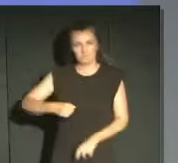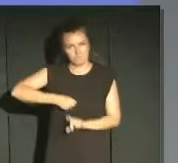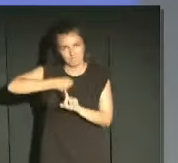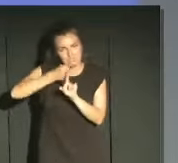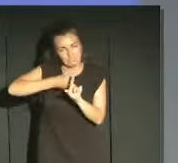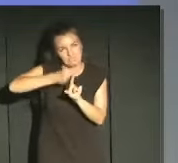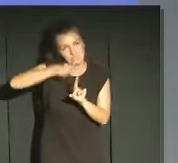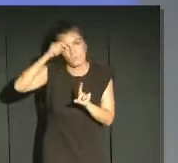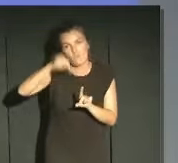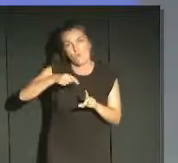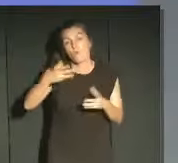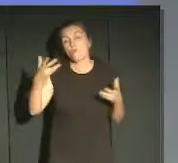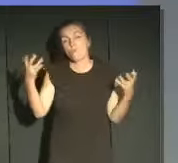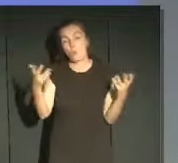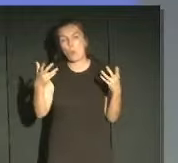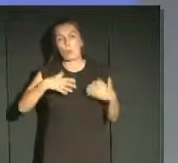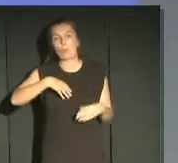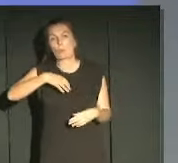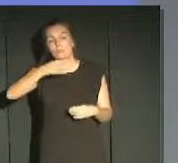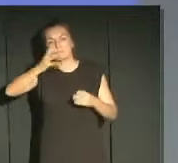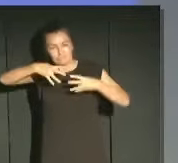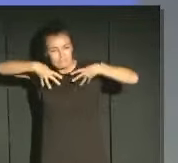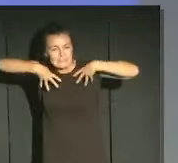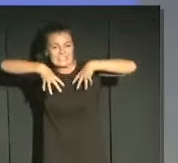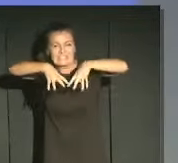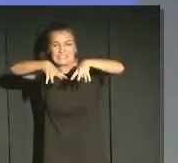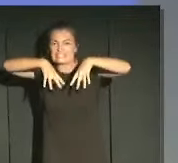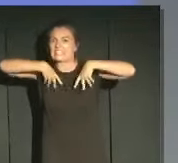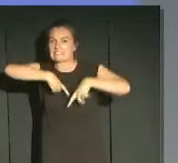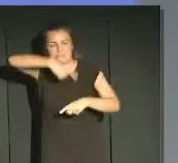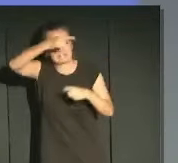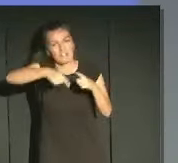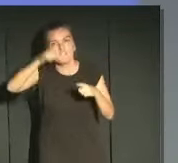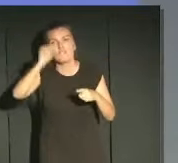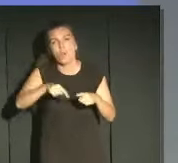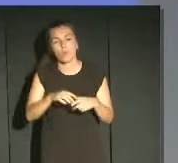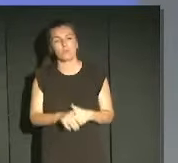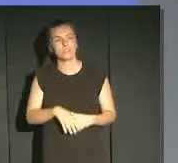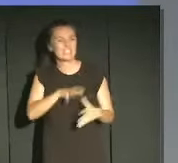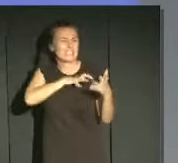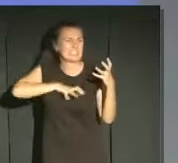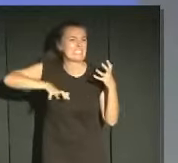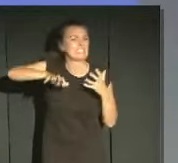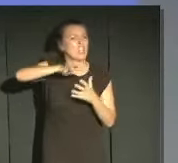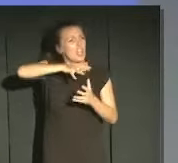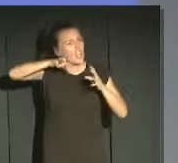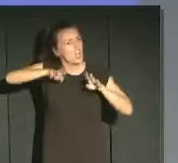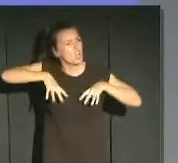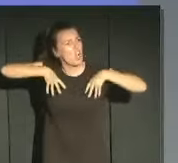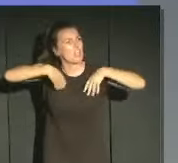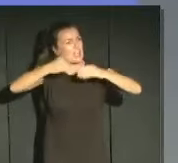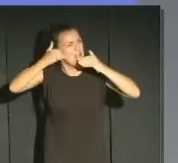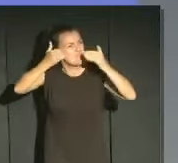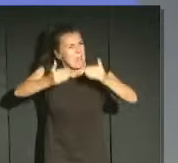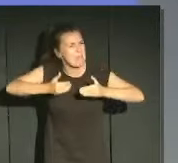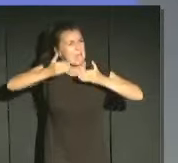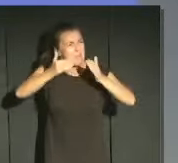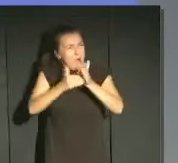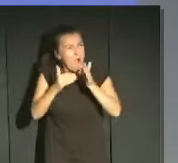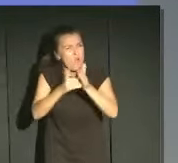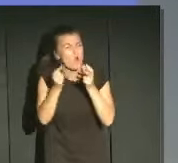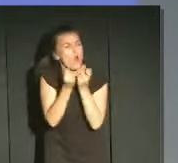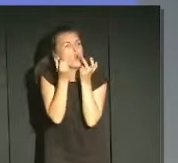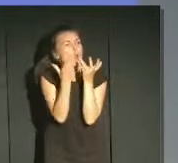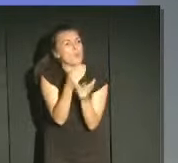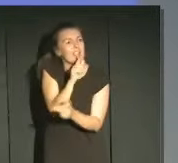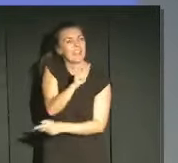interdire les pesticides tirer les leçons combien de scandales de chlor d'écon faudra-t-il dans les années qui viennent avec le